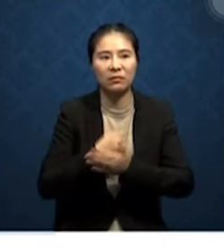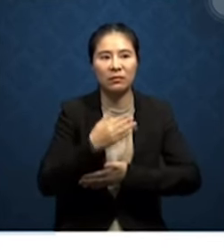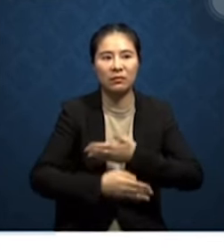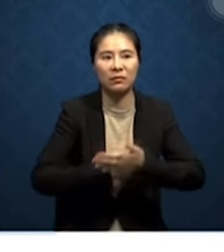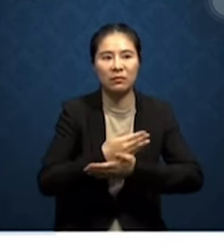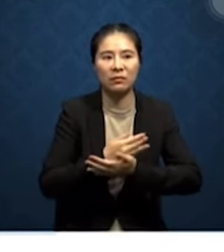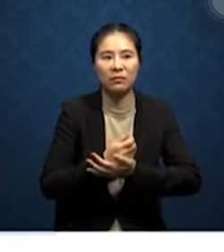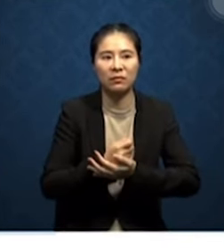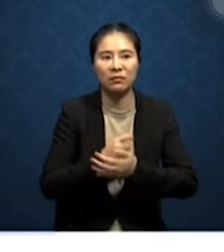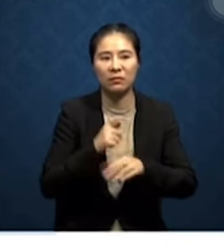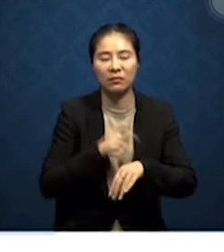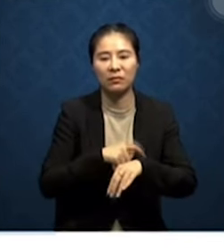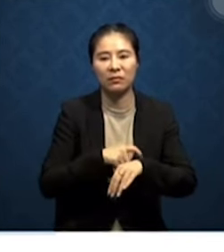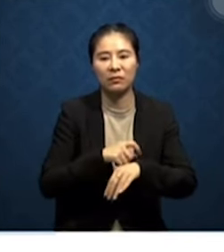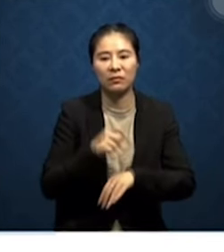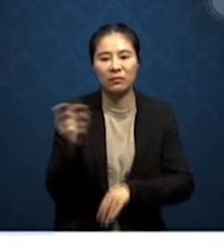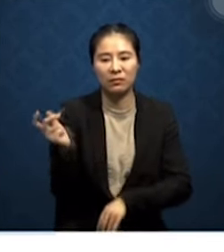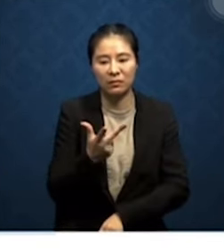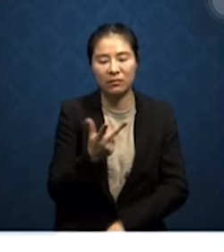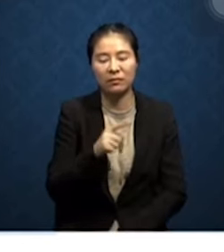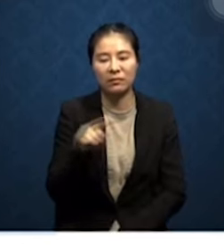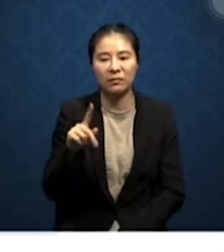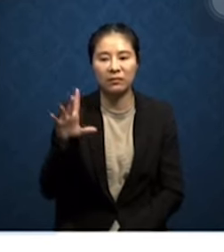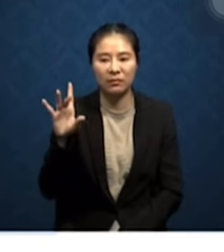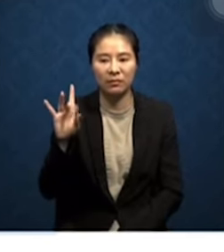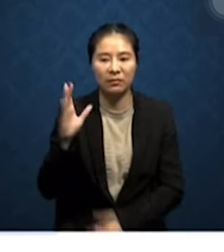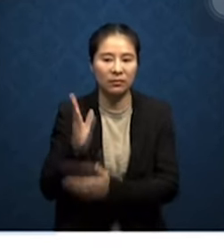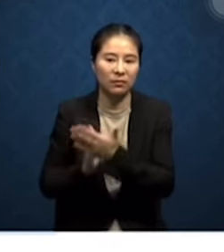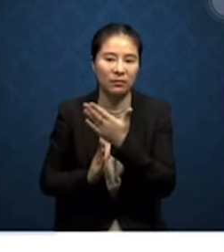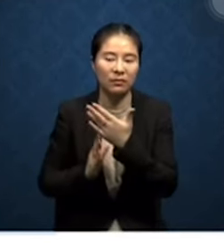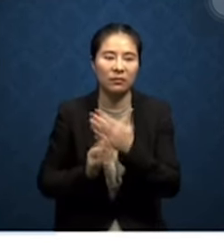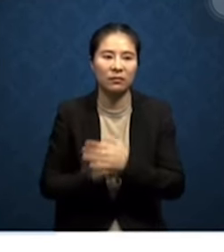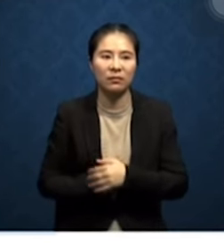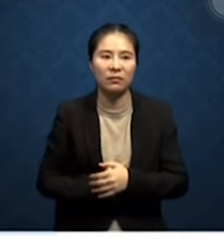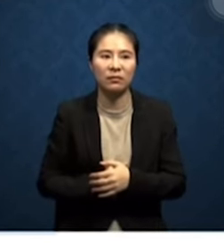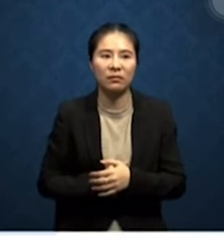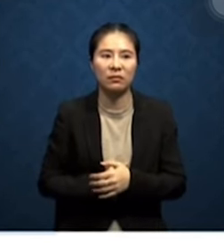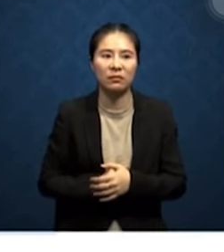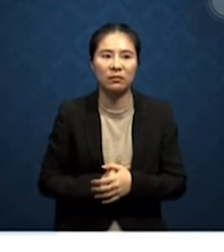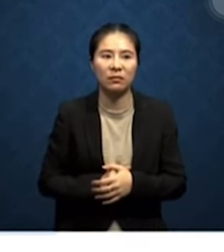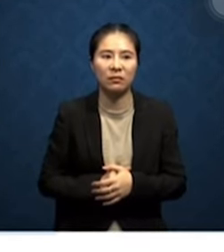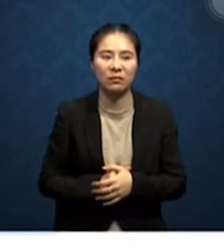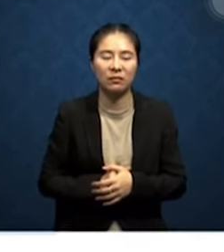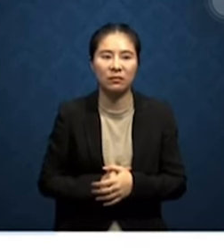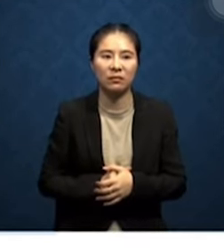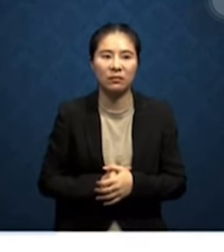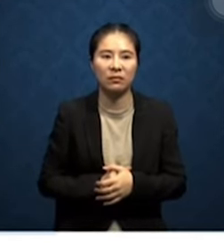ต่3ถึง8โมงครึ่งมันเป็นศูนย์รวมจริงๆ